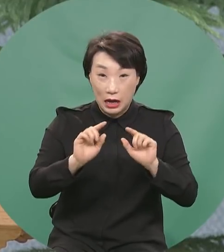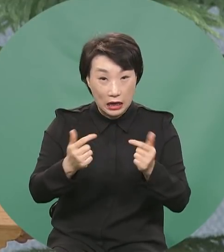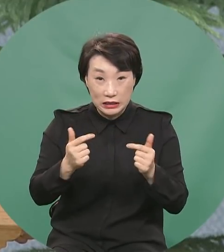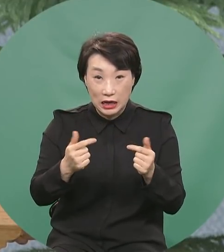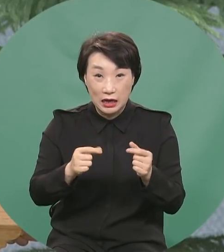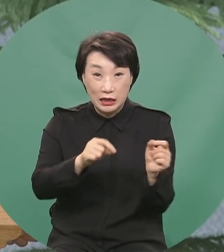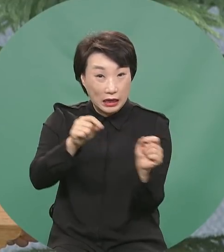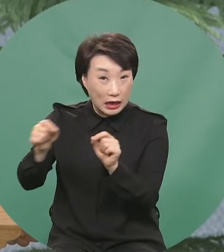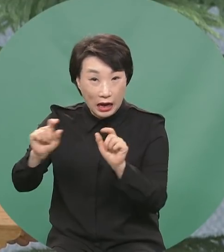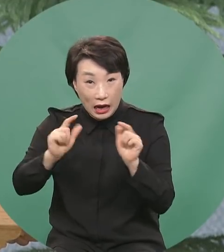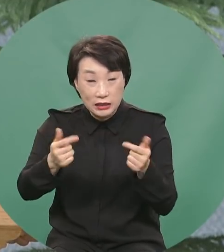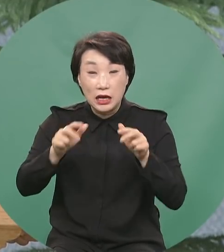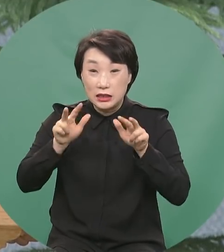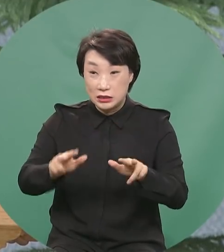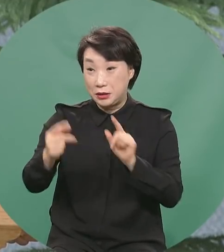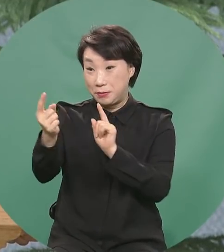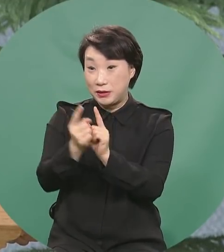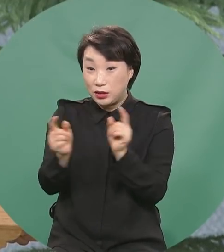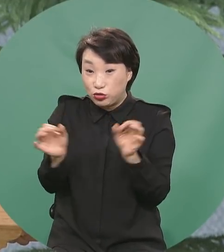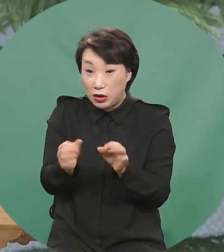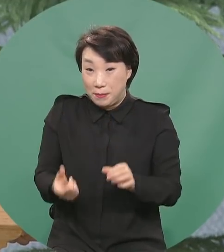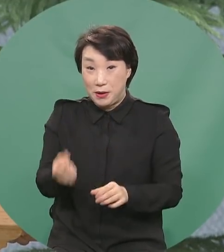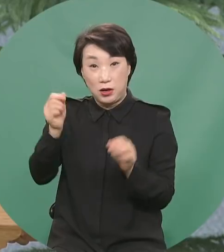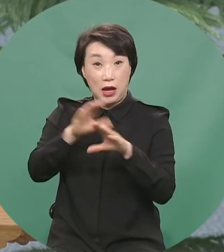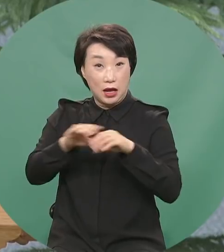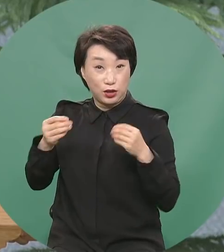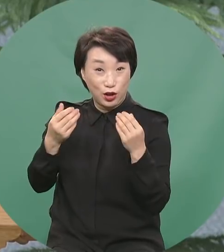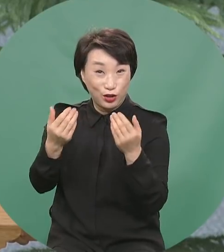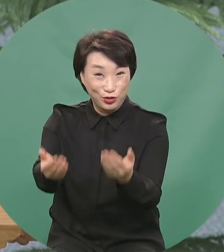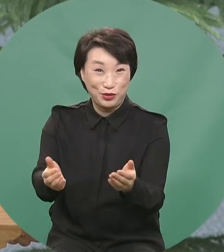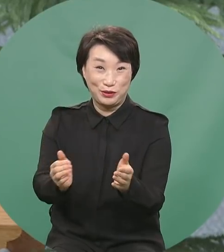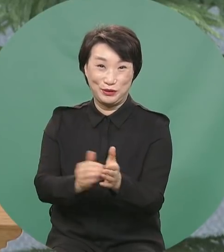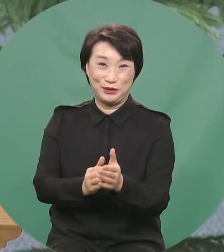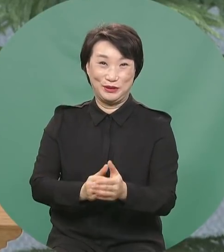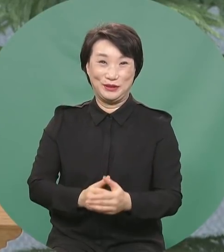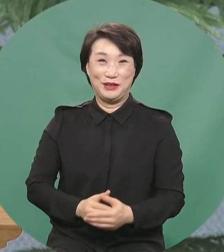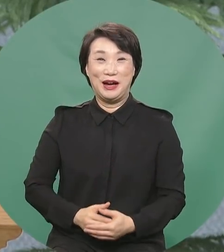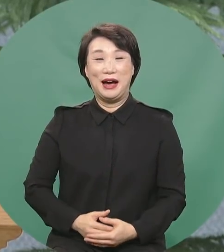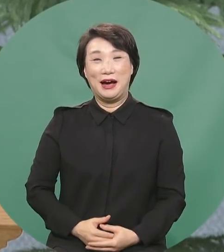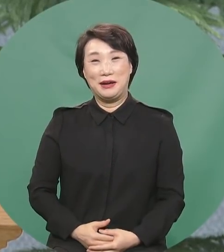순간에 현장에서 해결해 주어버렸습니다.